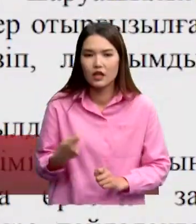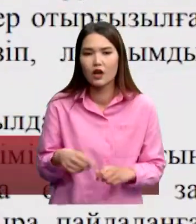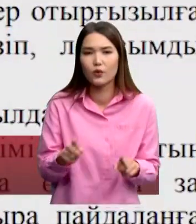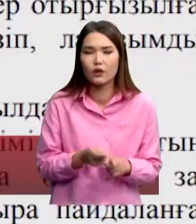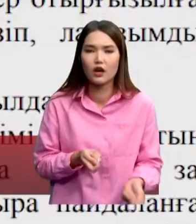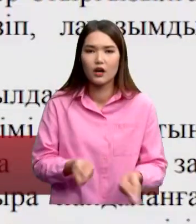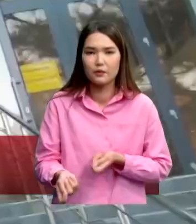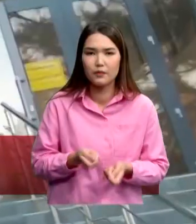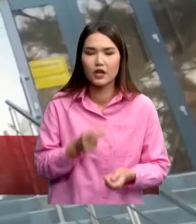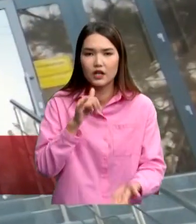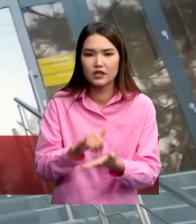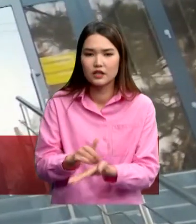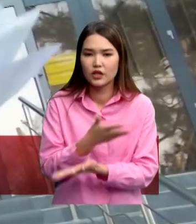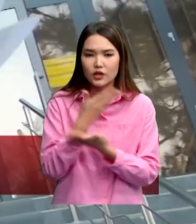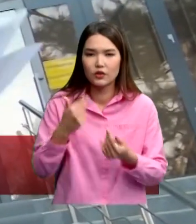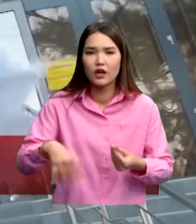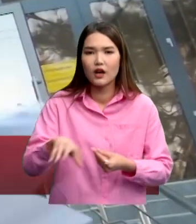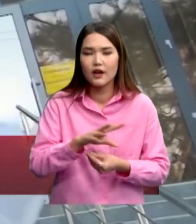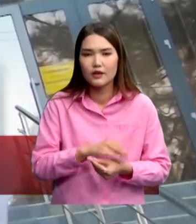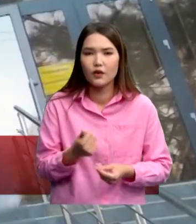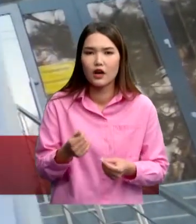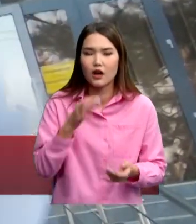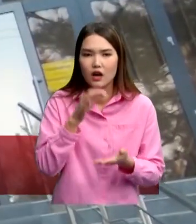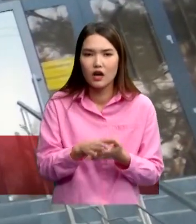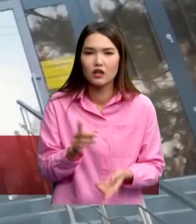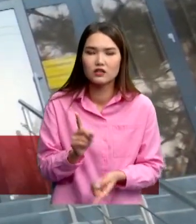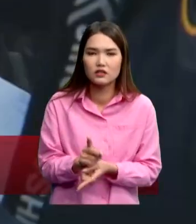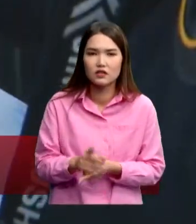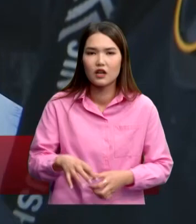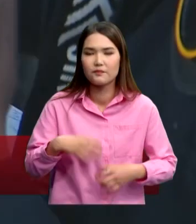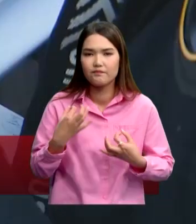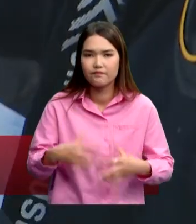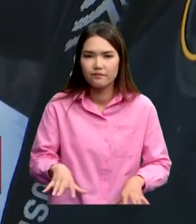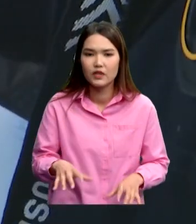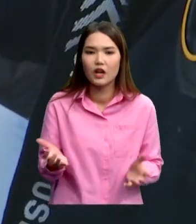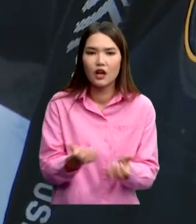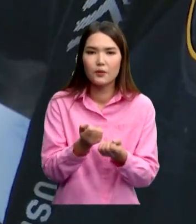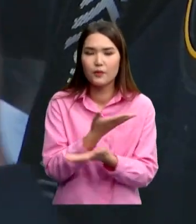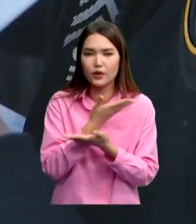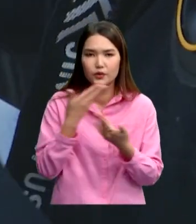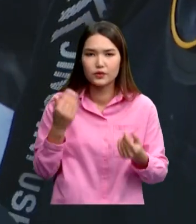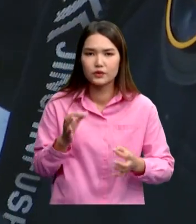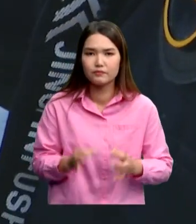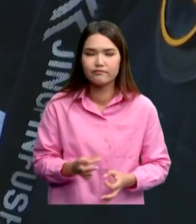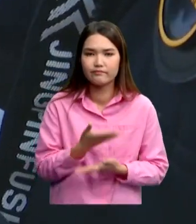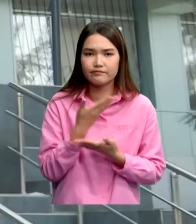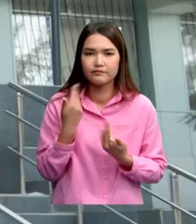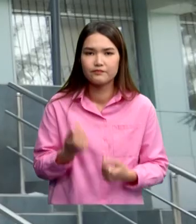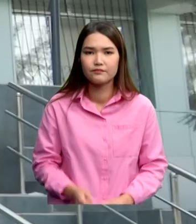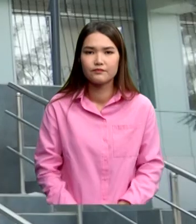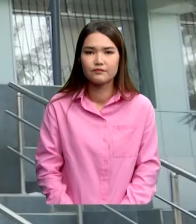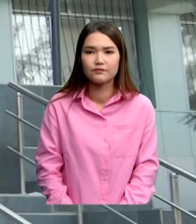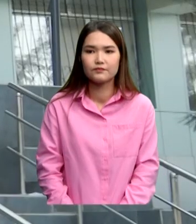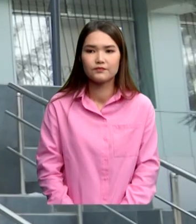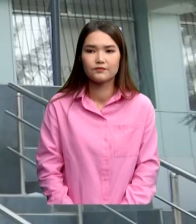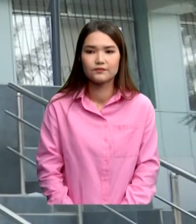предпринимать не стали весь труд агрария оказался напрасным надежда на господдержку не оправдалась Фариза боопек Нурлан